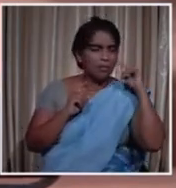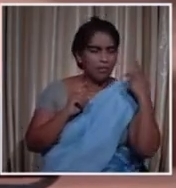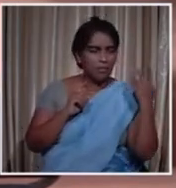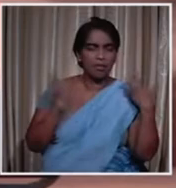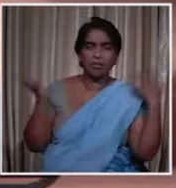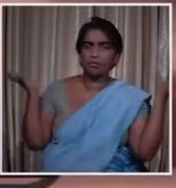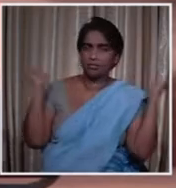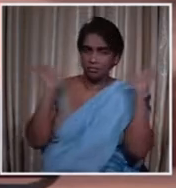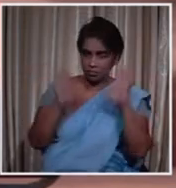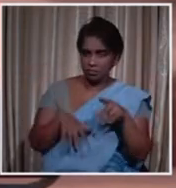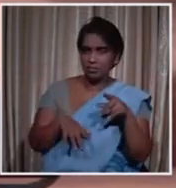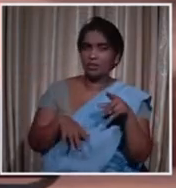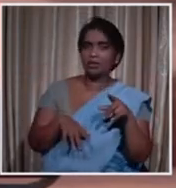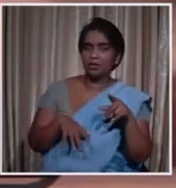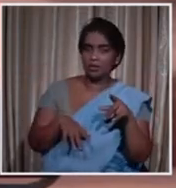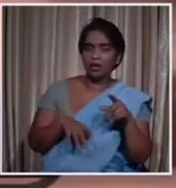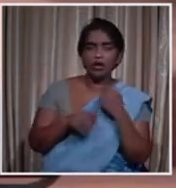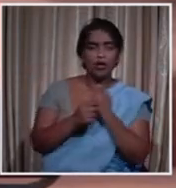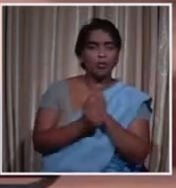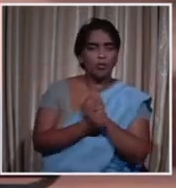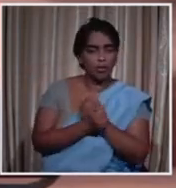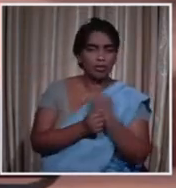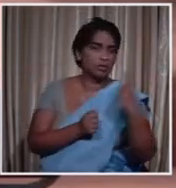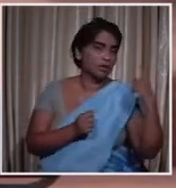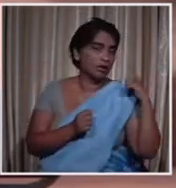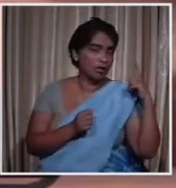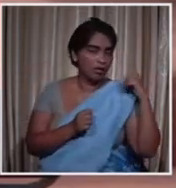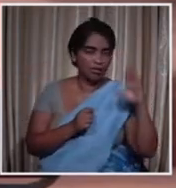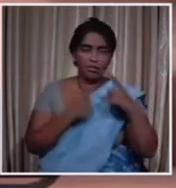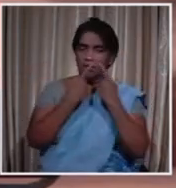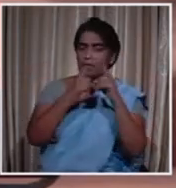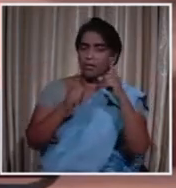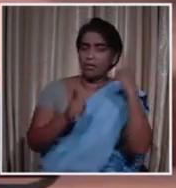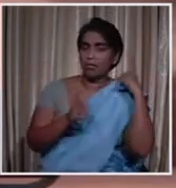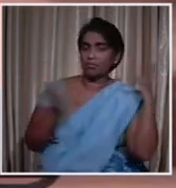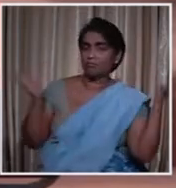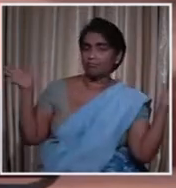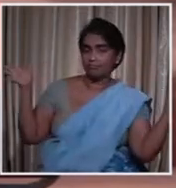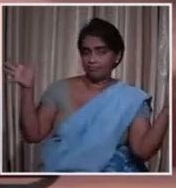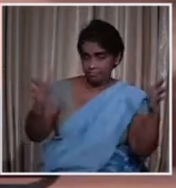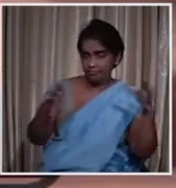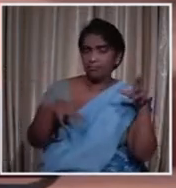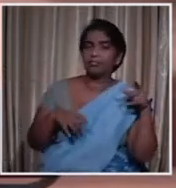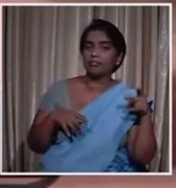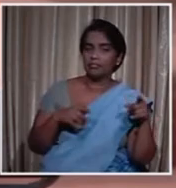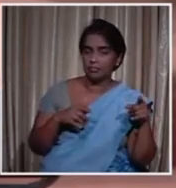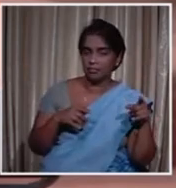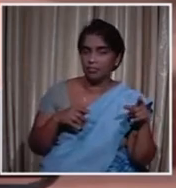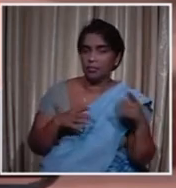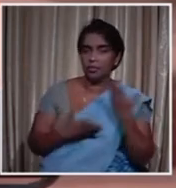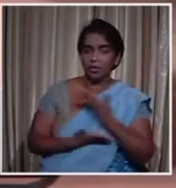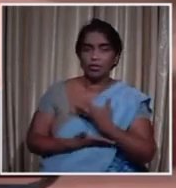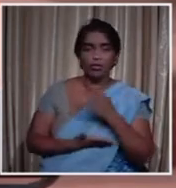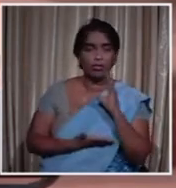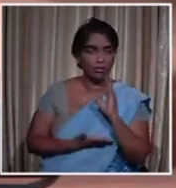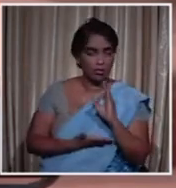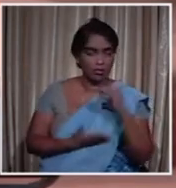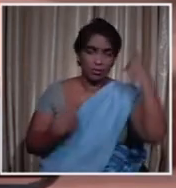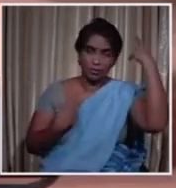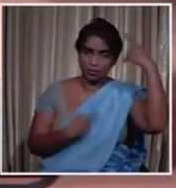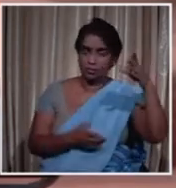இராணுவம் போலீசார் கடற்படையினருடைய பாதுகாப்போடு அங்கே ஒரு புத்த பகவானுடைய சிலையை நிறுவ முற்பட்டார்கள்.